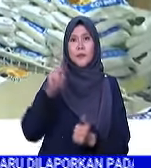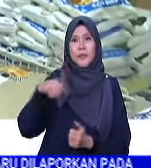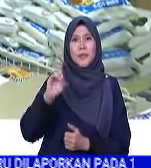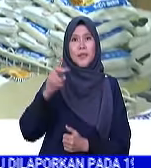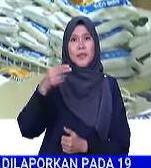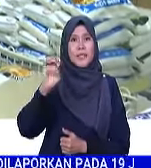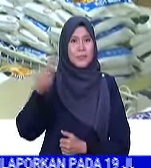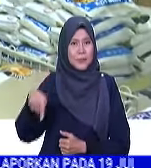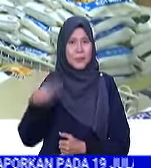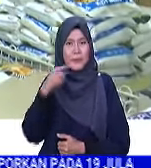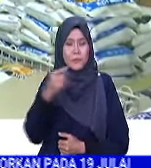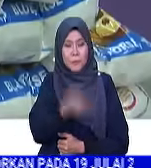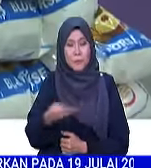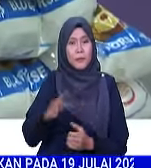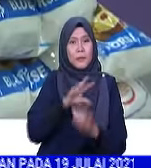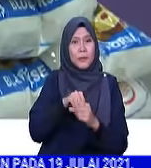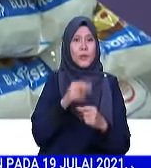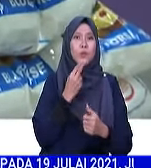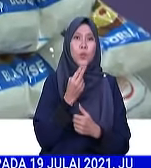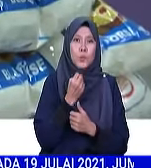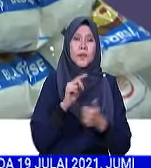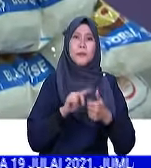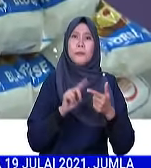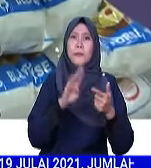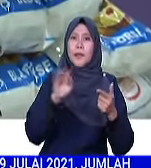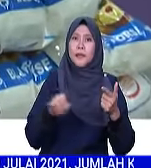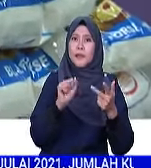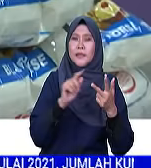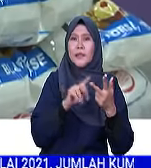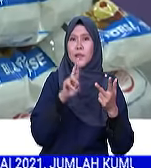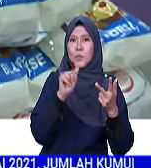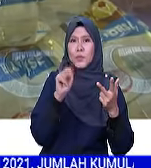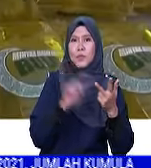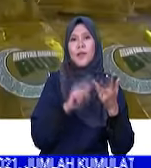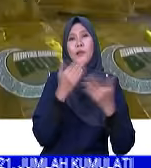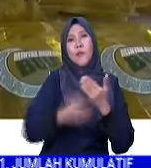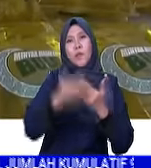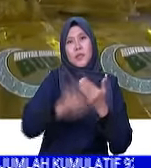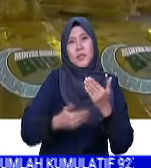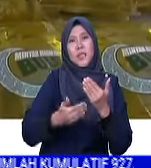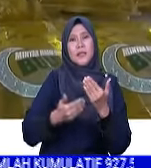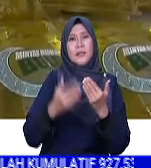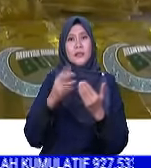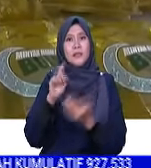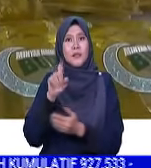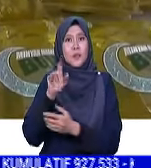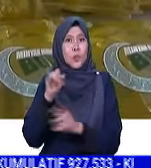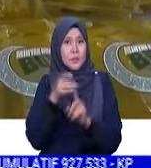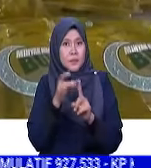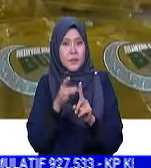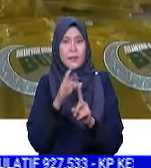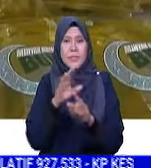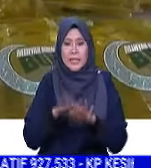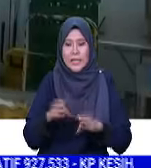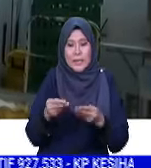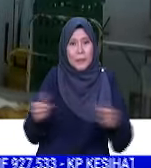Wahid, antara barang terlibat ialah gula, baja, kerosin, roti, bar bulat, keluli lembut,